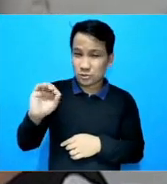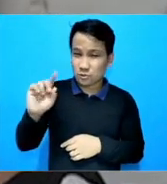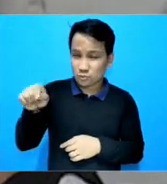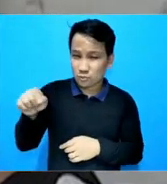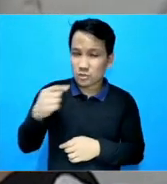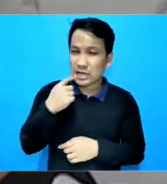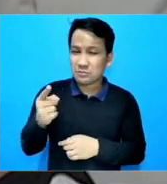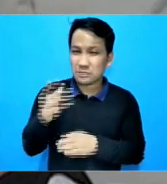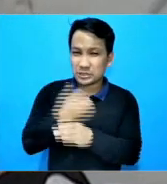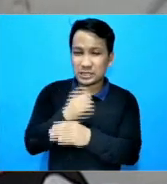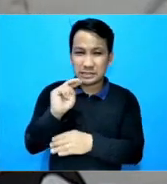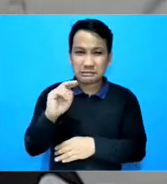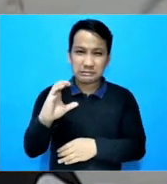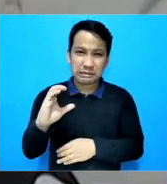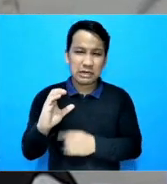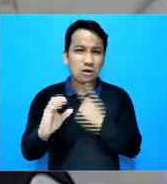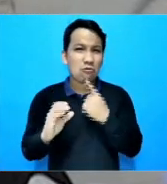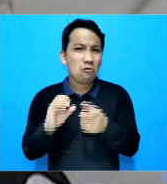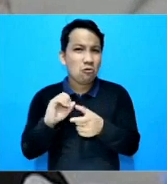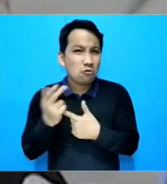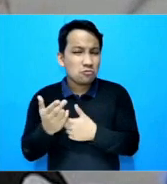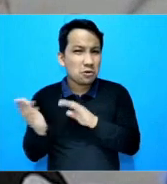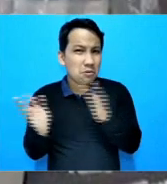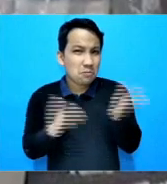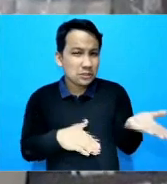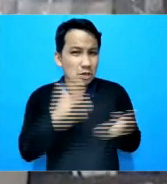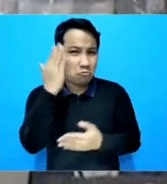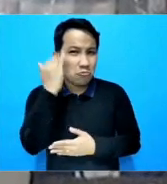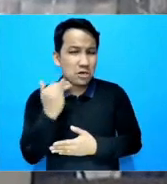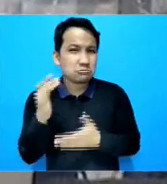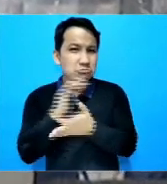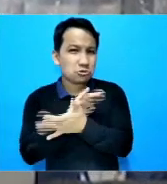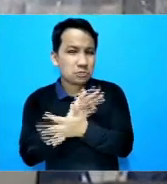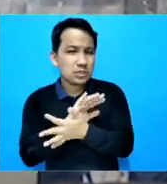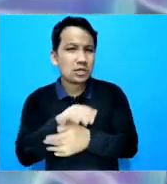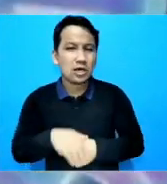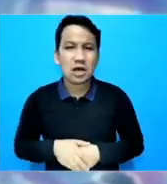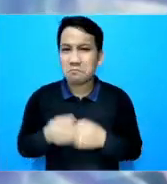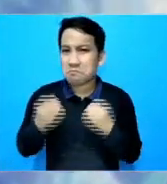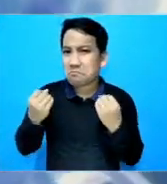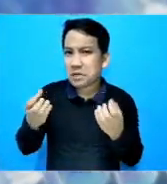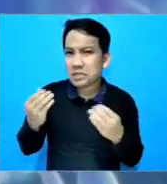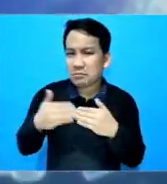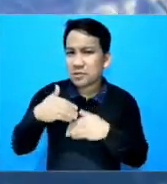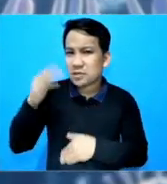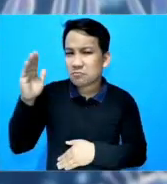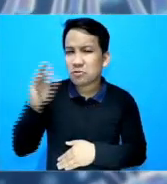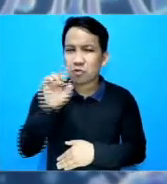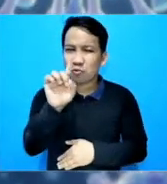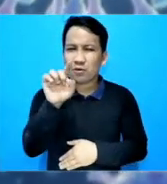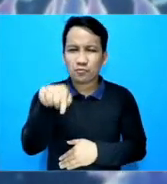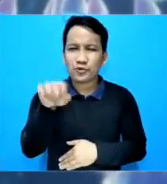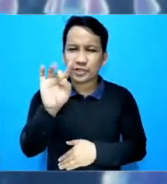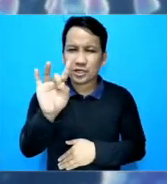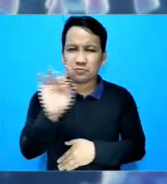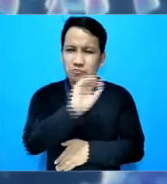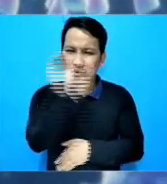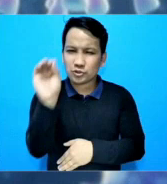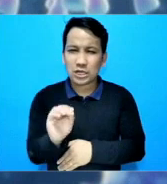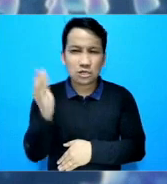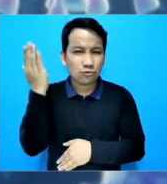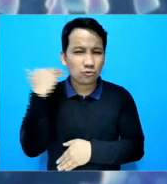sa NCR o bilang ng namamatay dahil sa COVID-19. Mas mataas ito kumpara sa 1.8% noong